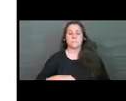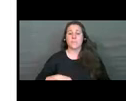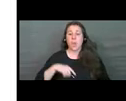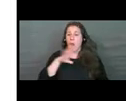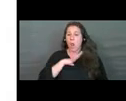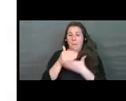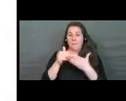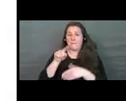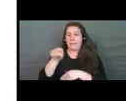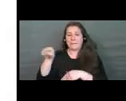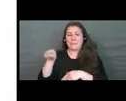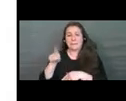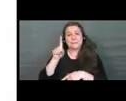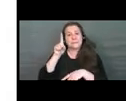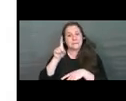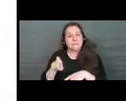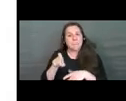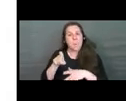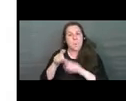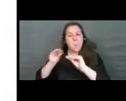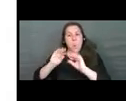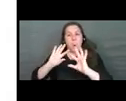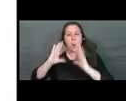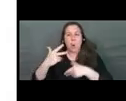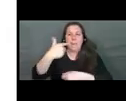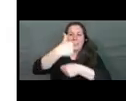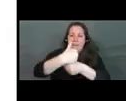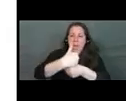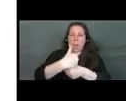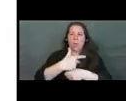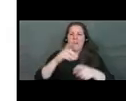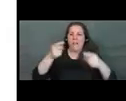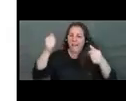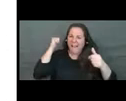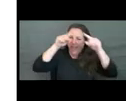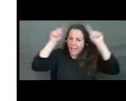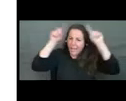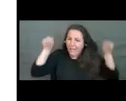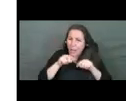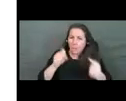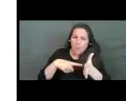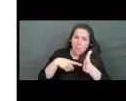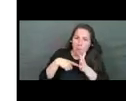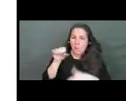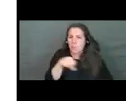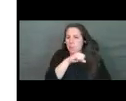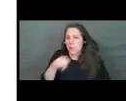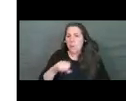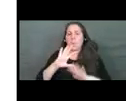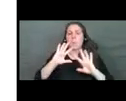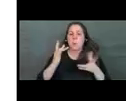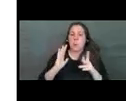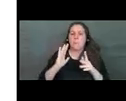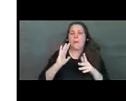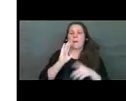exemple, ben, la caméra, c'est chez toi. C'est quoi le fond d'écran? Qu'est-ce qu'il y a derrière? Est-ce que ça se montre? Est-ce que ça se montre pas? Bon, comment est-ce qu'on intervient dans